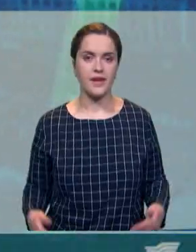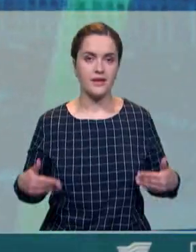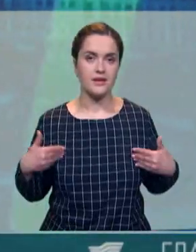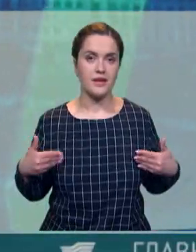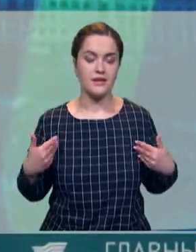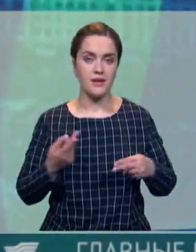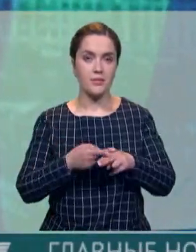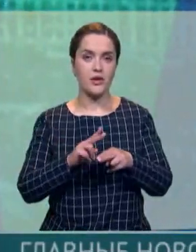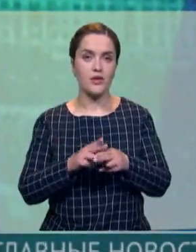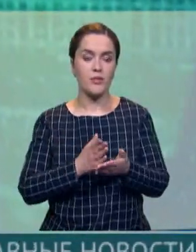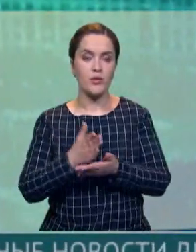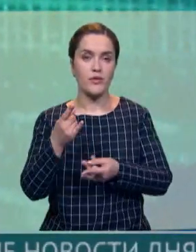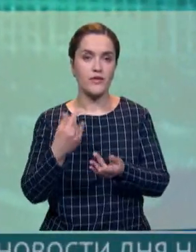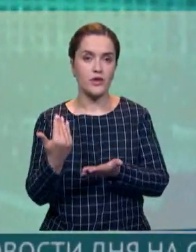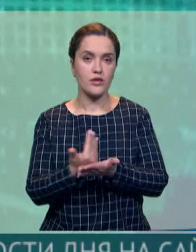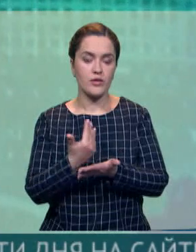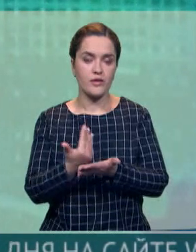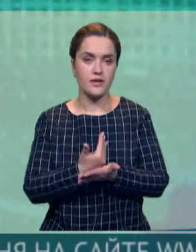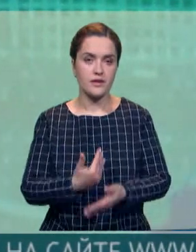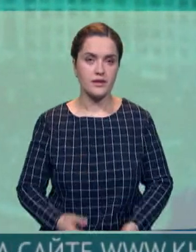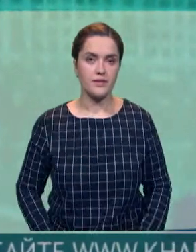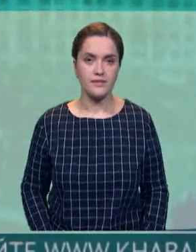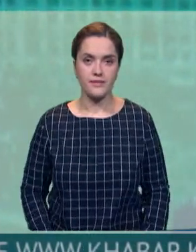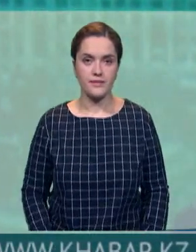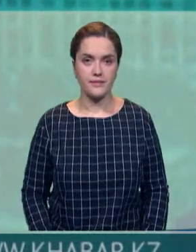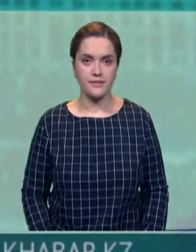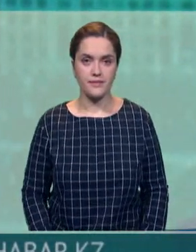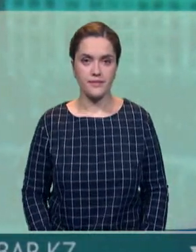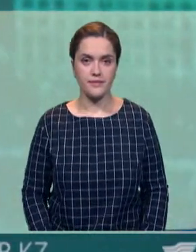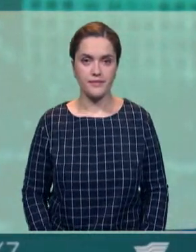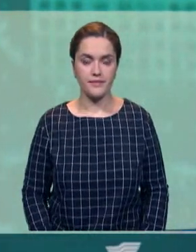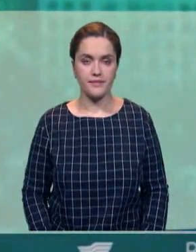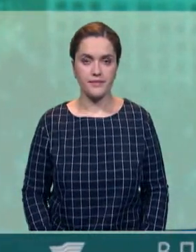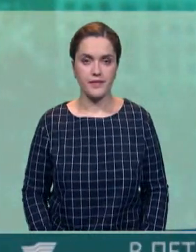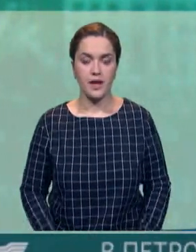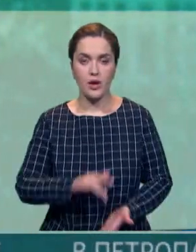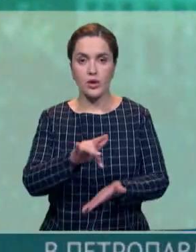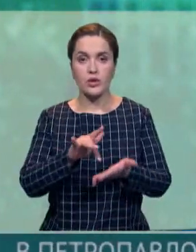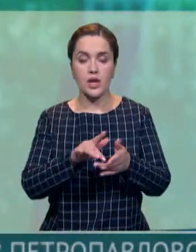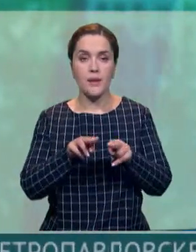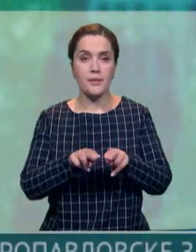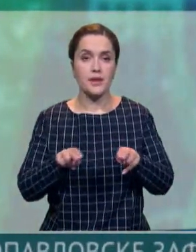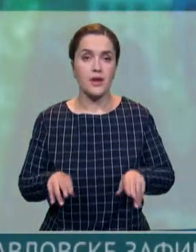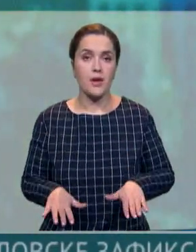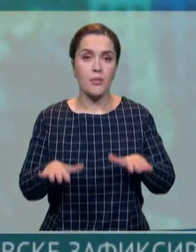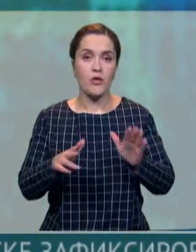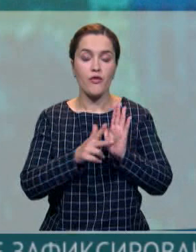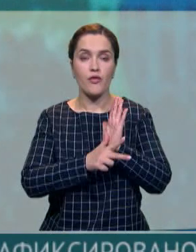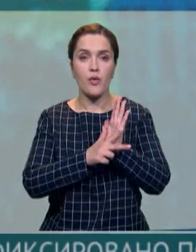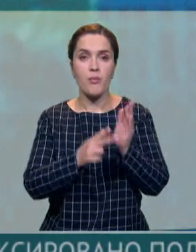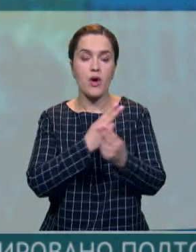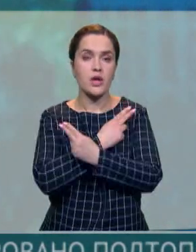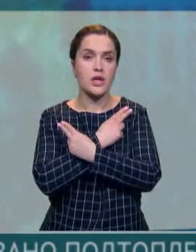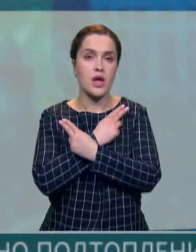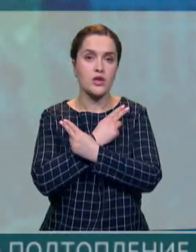Здравствуйте. Это новости. В студии работает Салтанат Тугильбаева, сурдоперевод Виктории Антонишиной. В Петропавловске подтопило больше